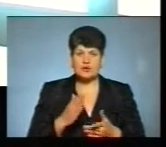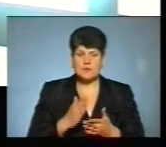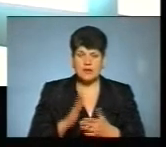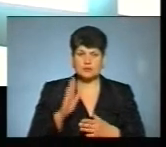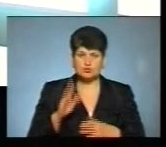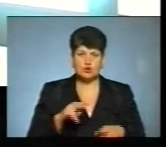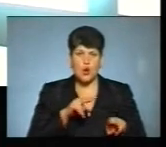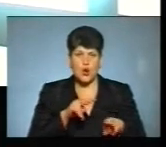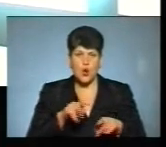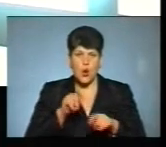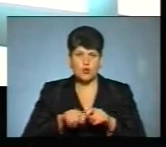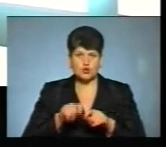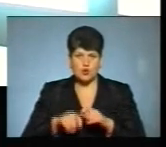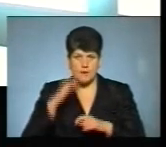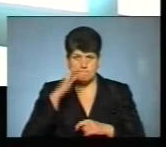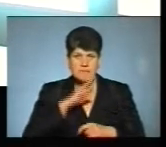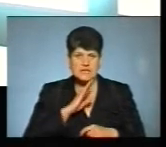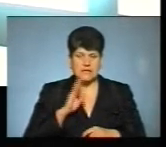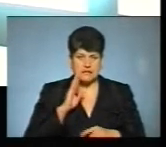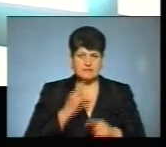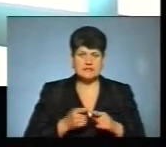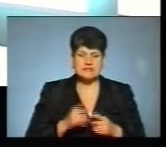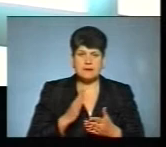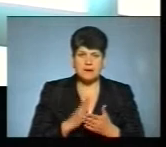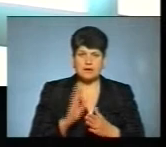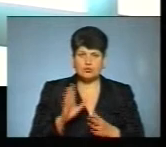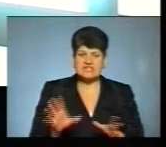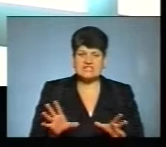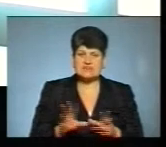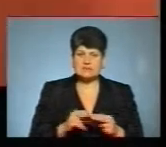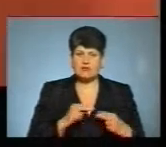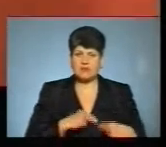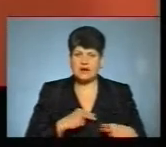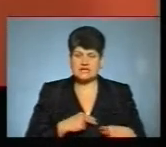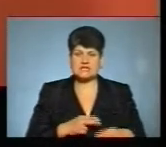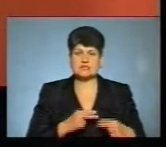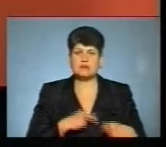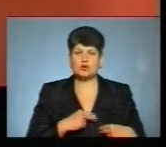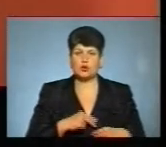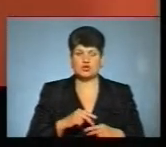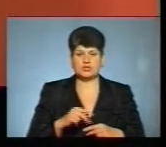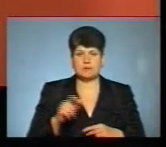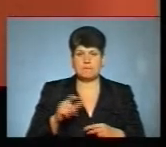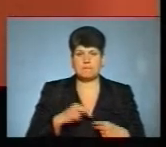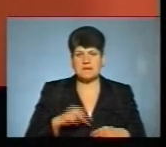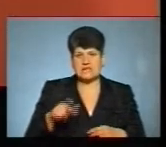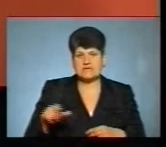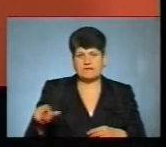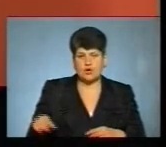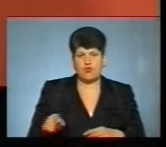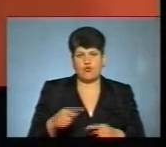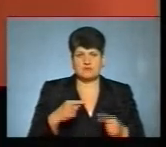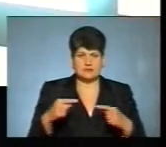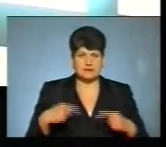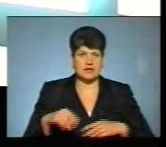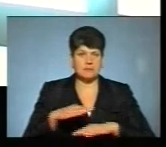контроль батьків. Це має бути десь співпраця з педагогічним працівником з того чи іншого предмету. Бо я хочу сказати,